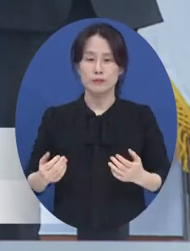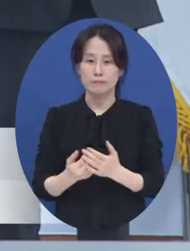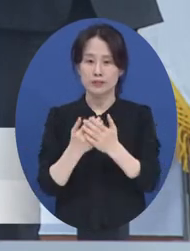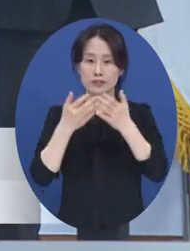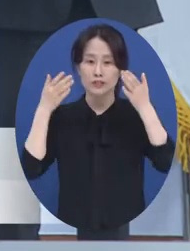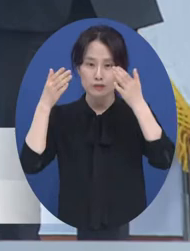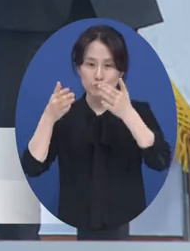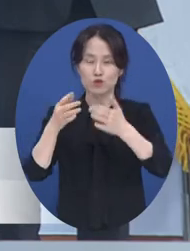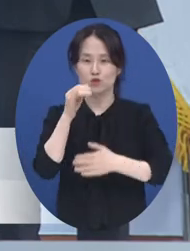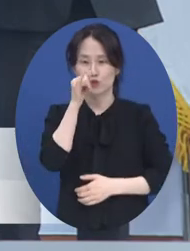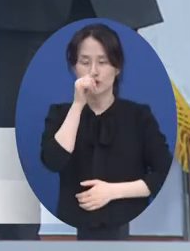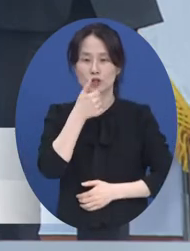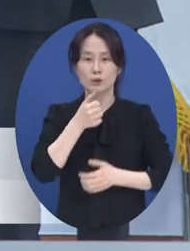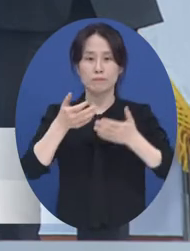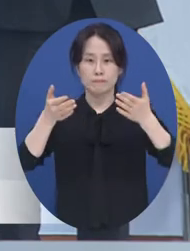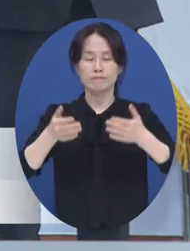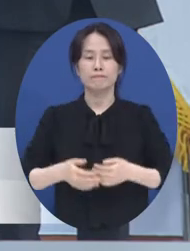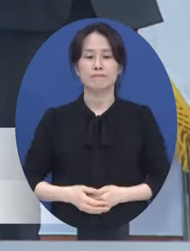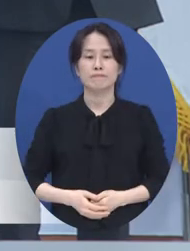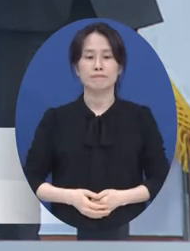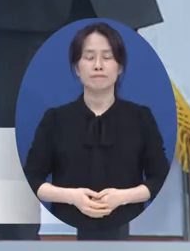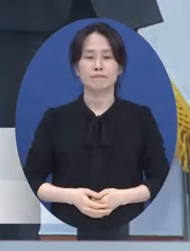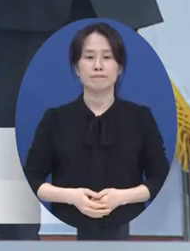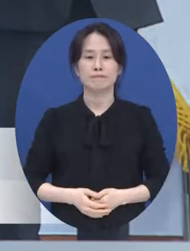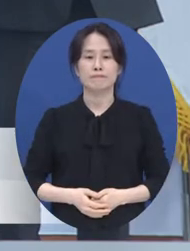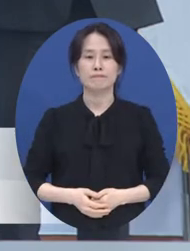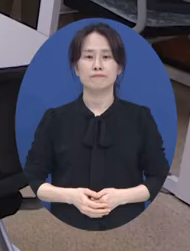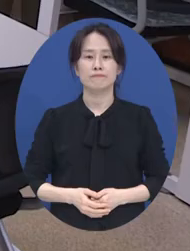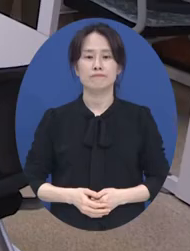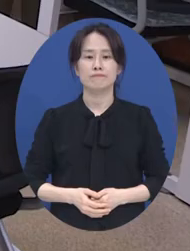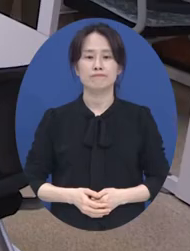증진에 초점이 맞춰졌습니다. 최창순 기자입니다.